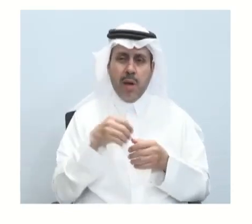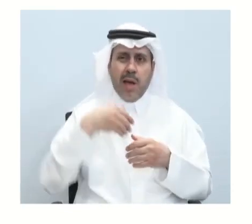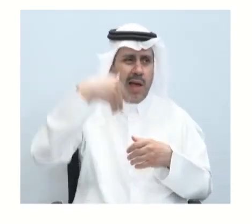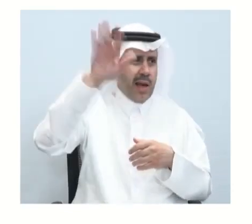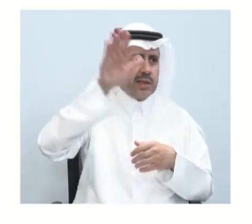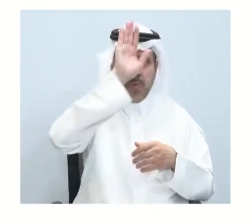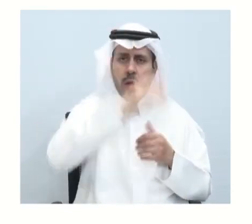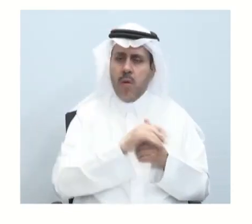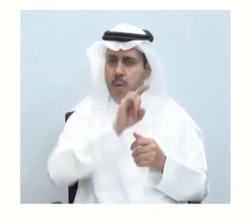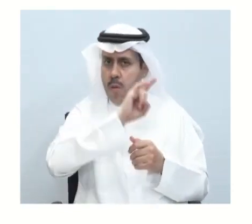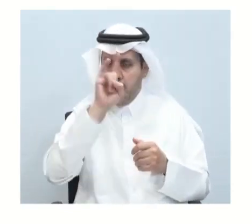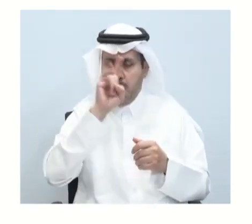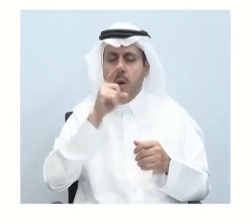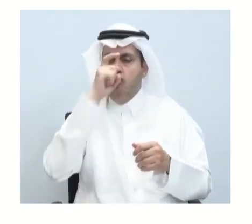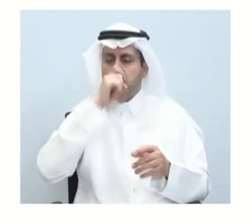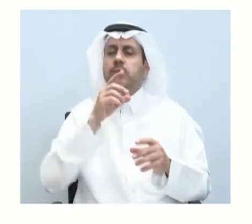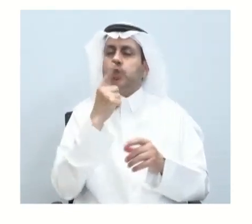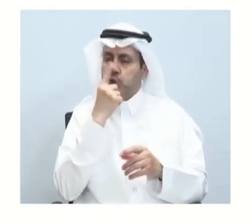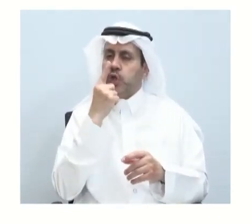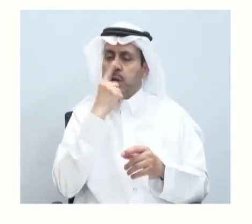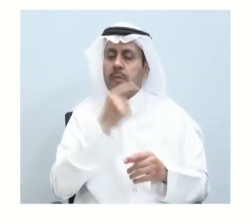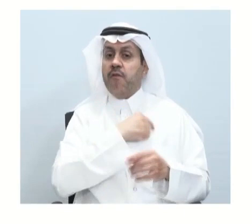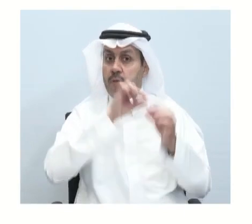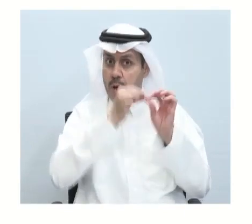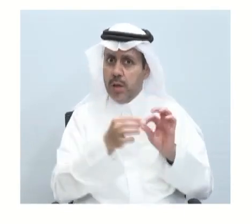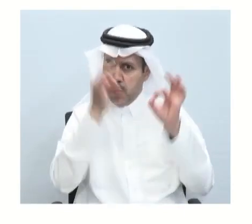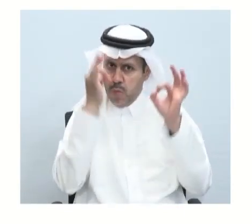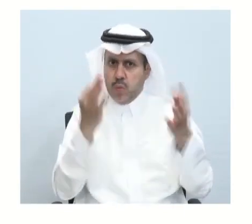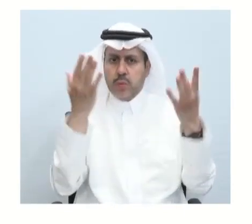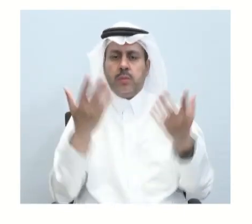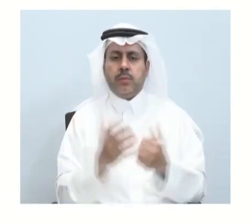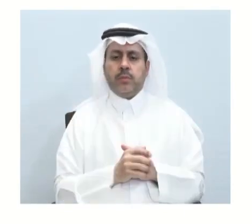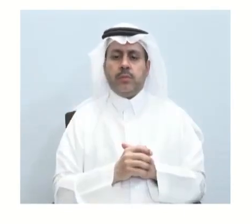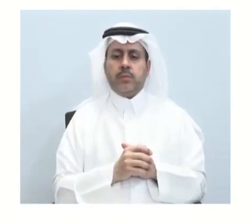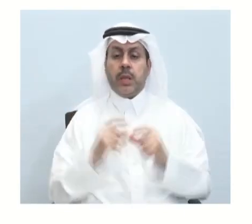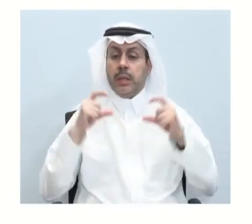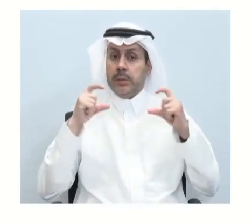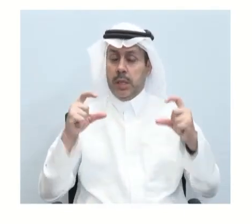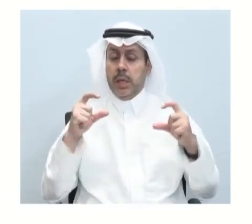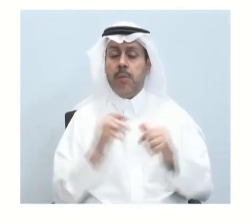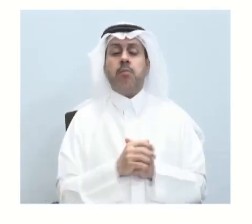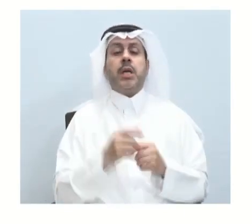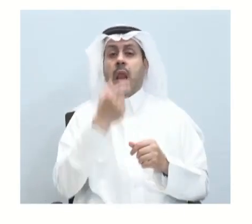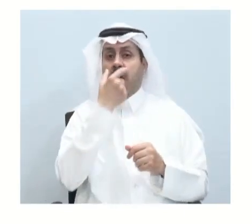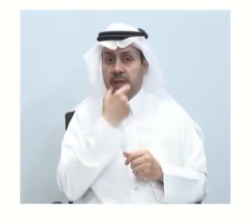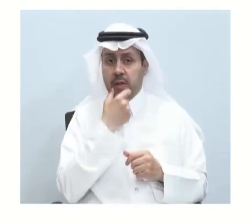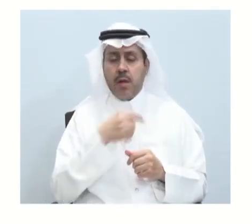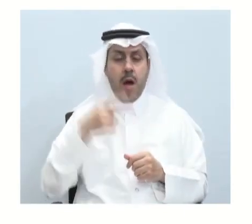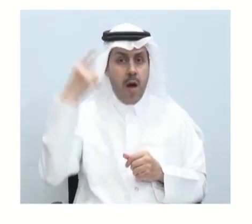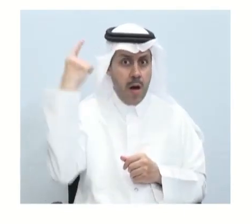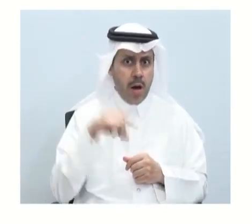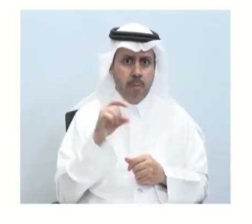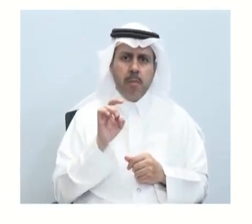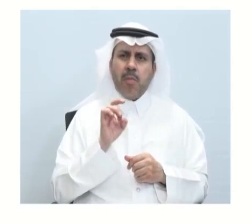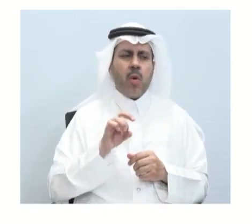ابواب العقائد وهو اصل من اصول عقيدتهم نريد دليل اخر من السنه يوضح تحريم الخروج على ولي